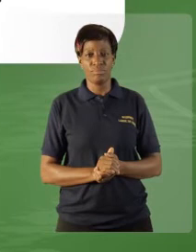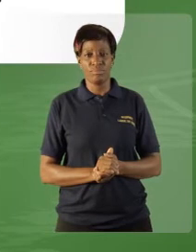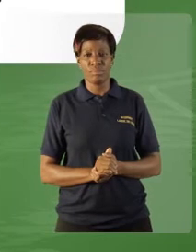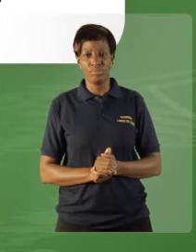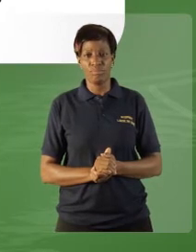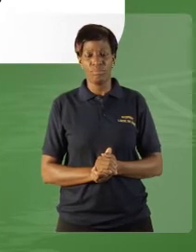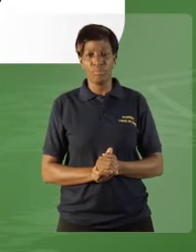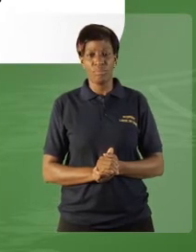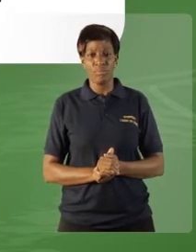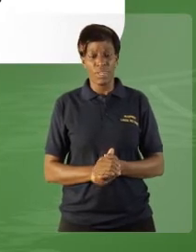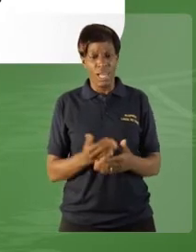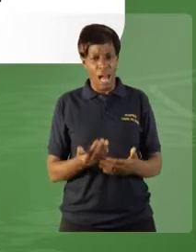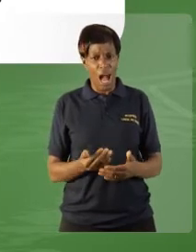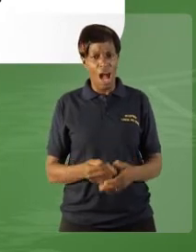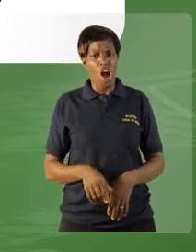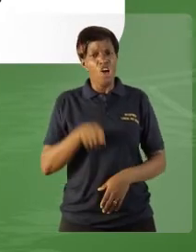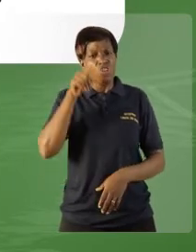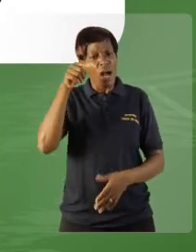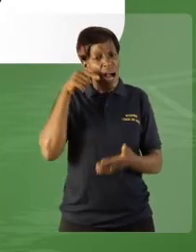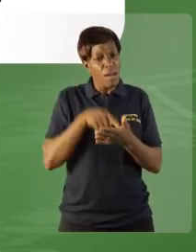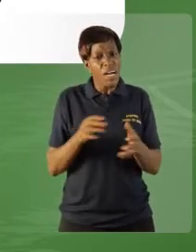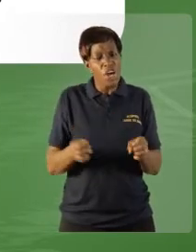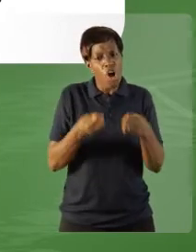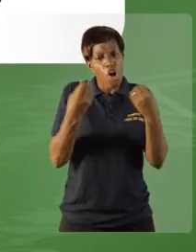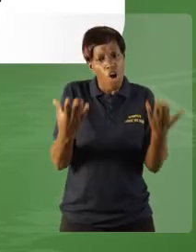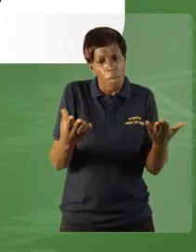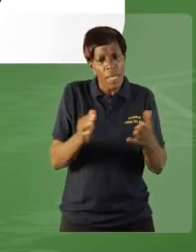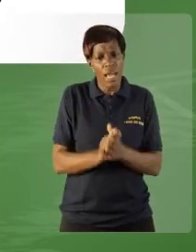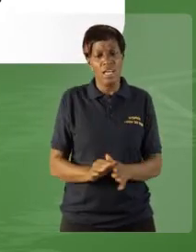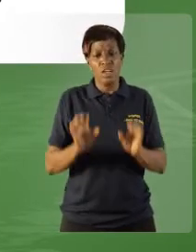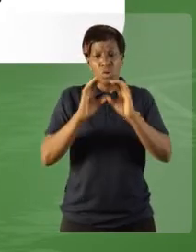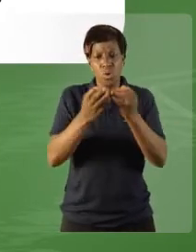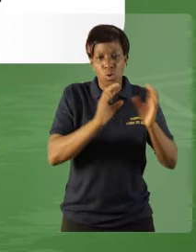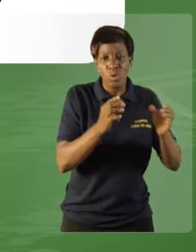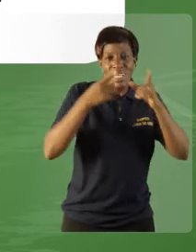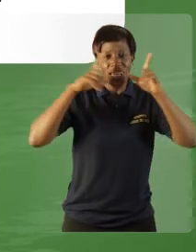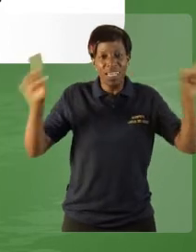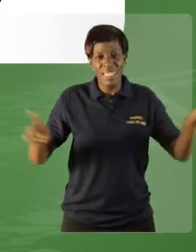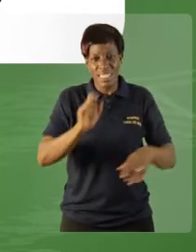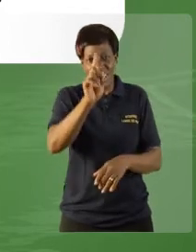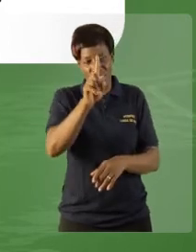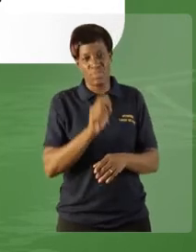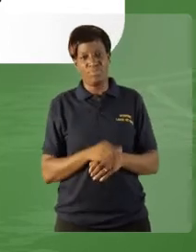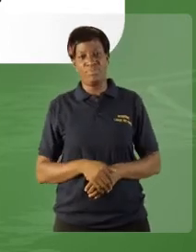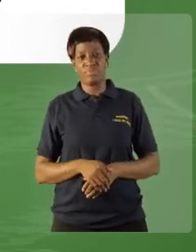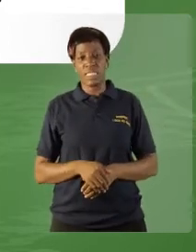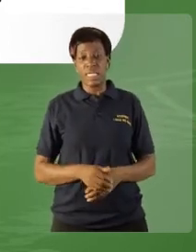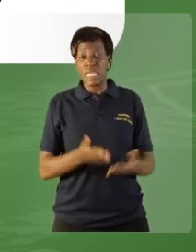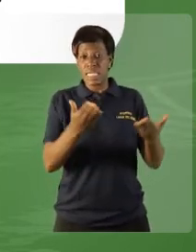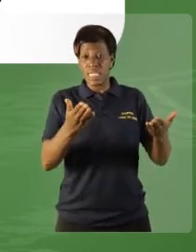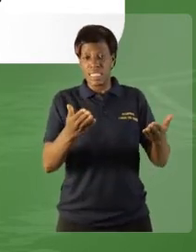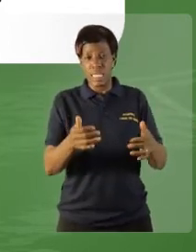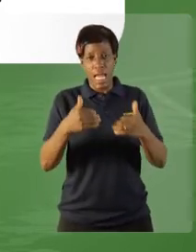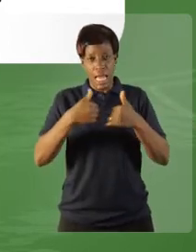Combien de registres as-tu identifiés à travers les phrases du corpus? Bien sûr, il y en a